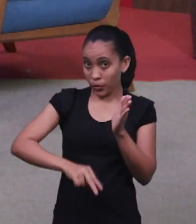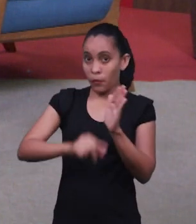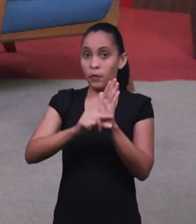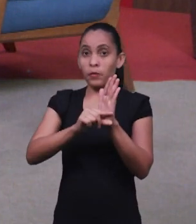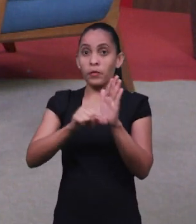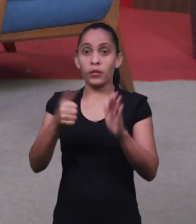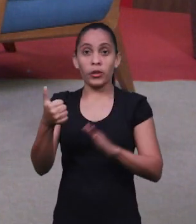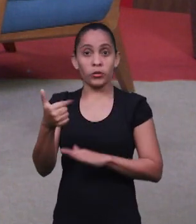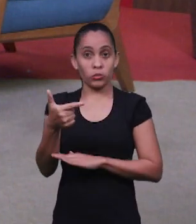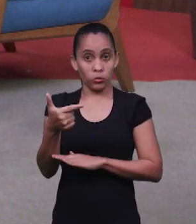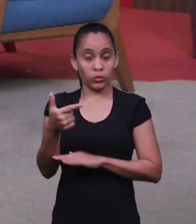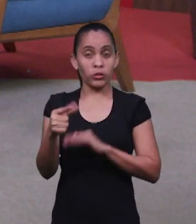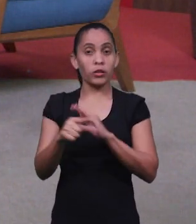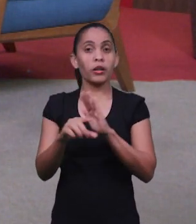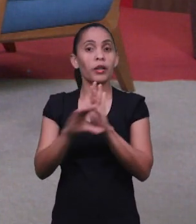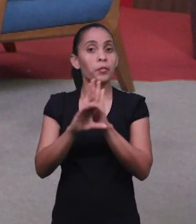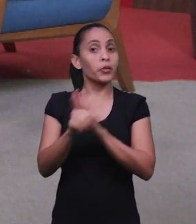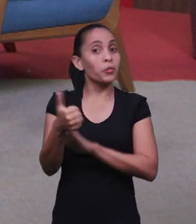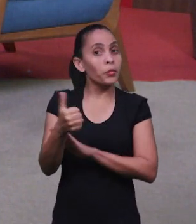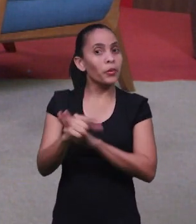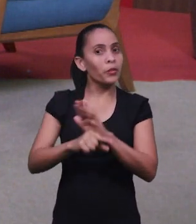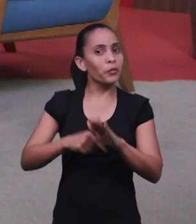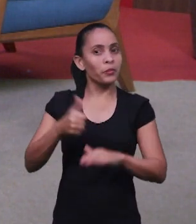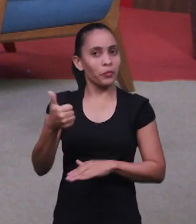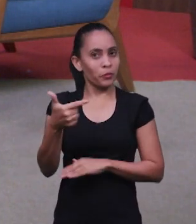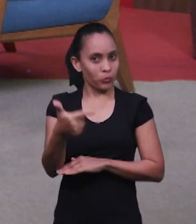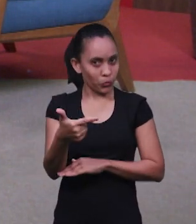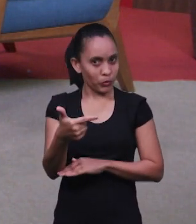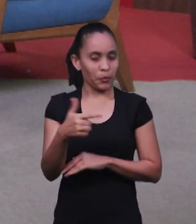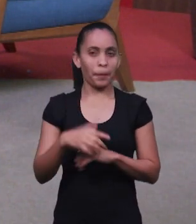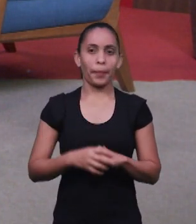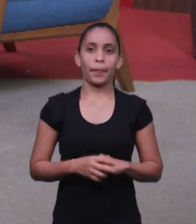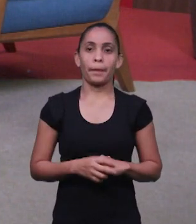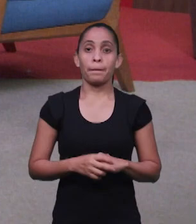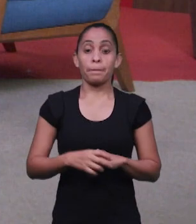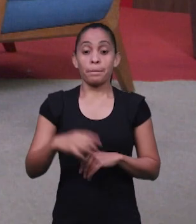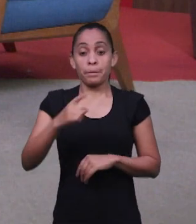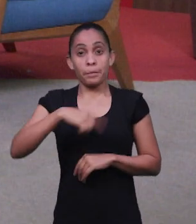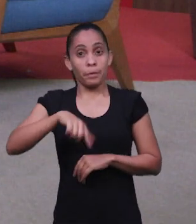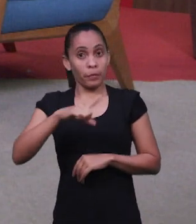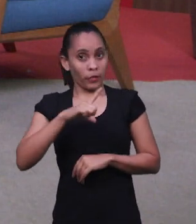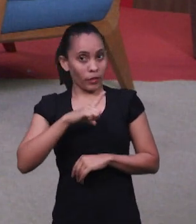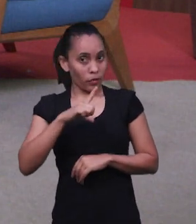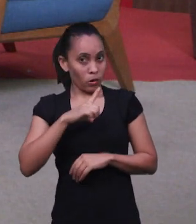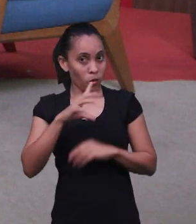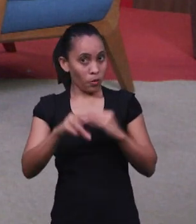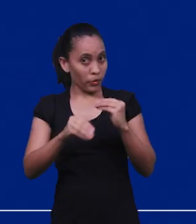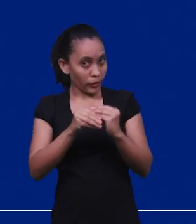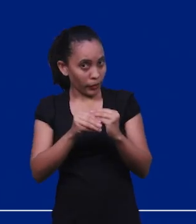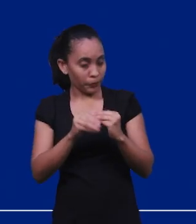verset 12. J'aimerais que vous puissiez faire un abordage pour ce verset qui dit